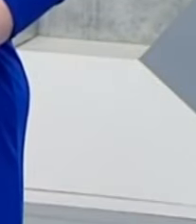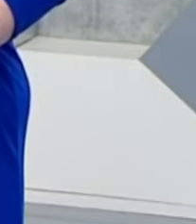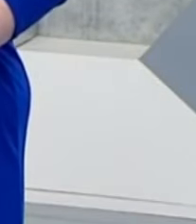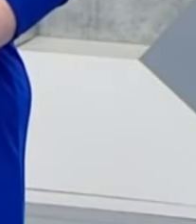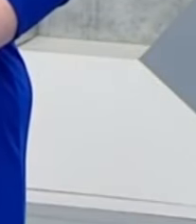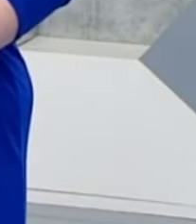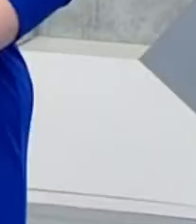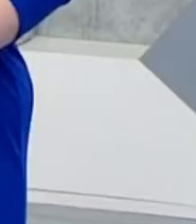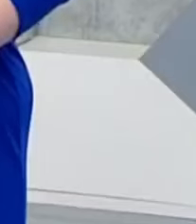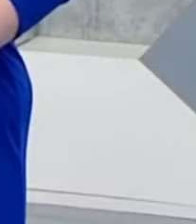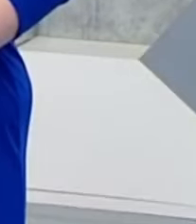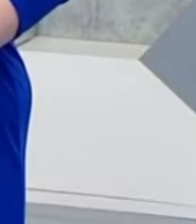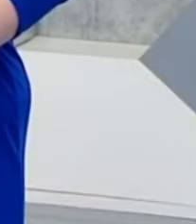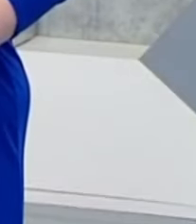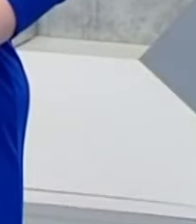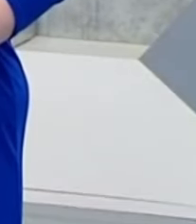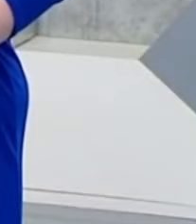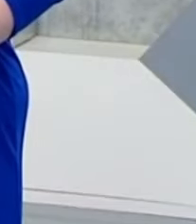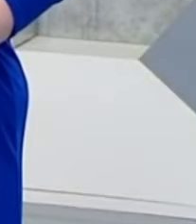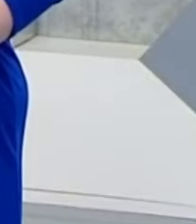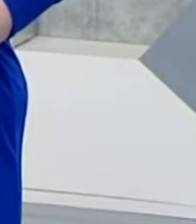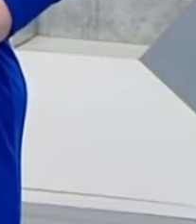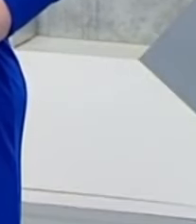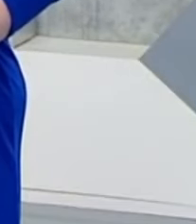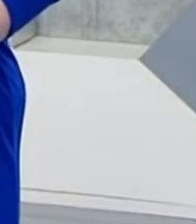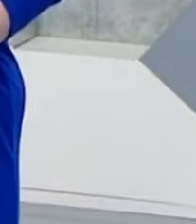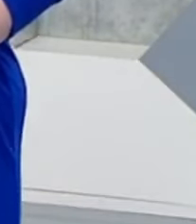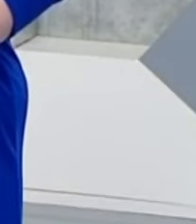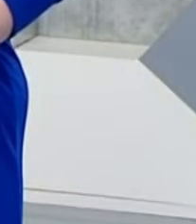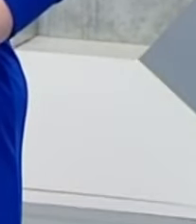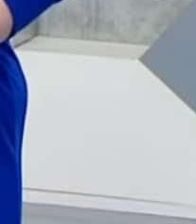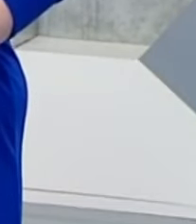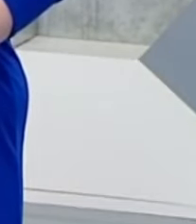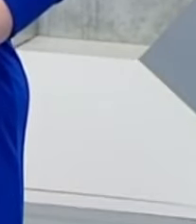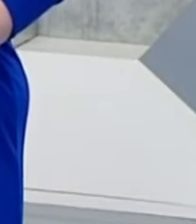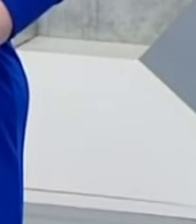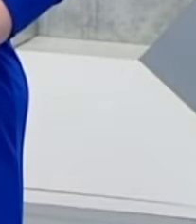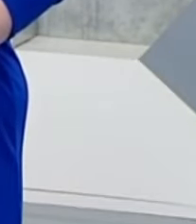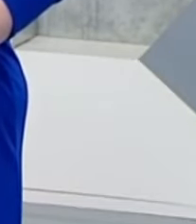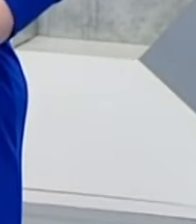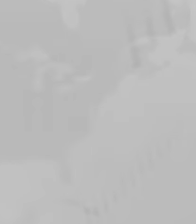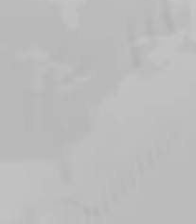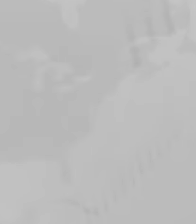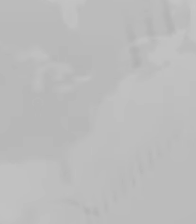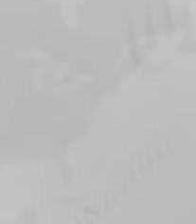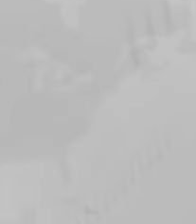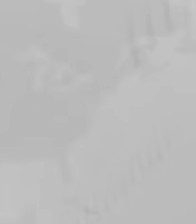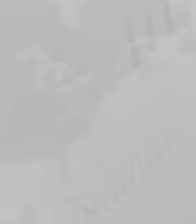GMA Pinoy TV at sa www.gmanews.tv.